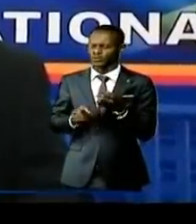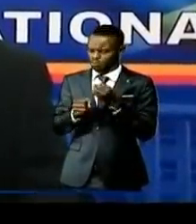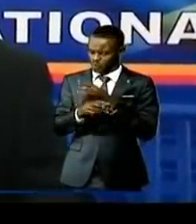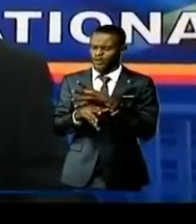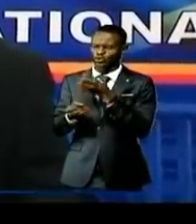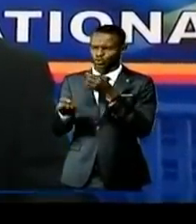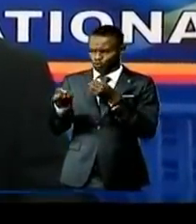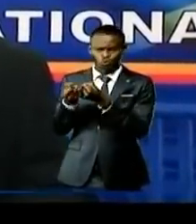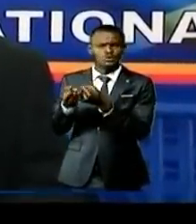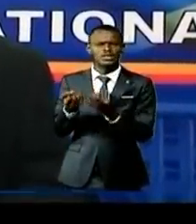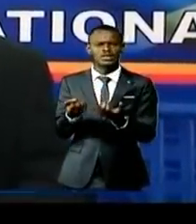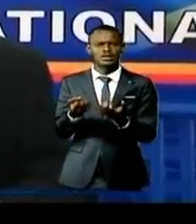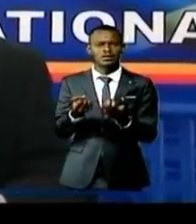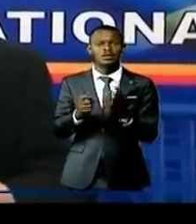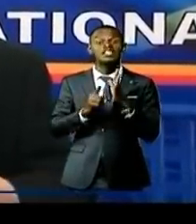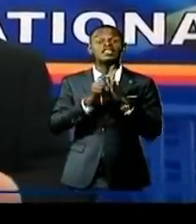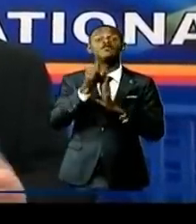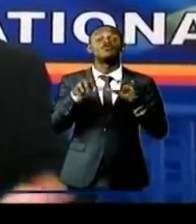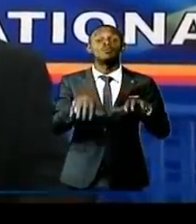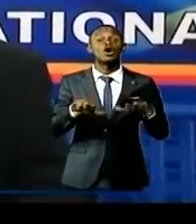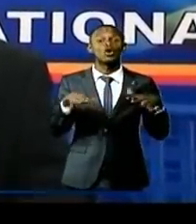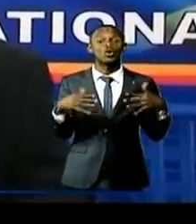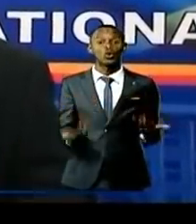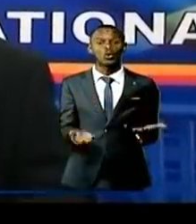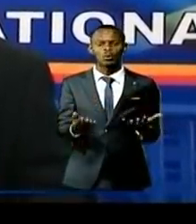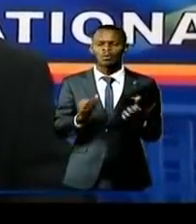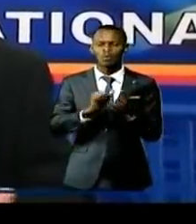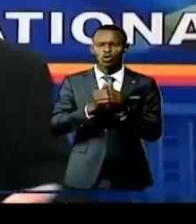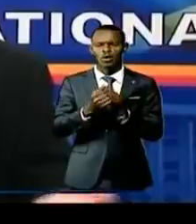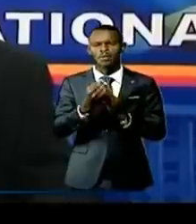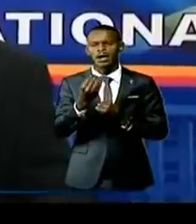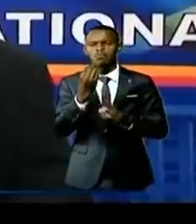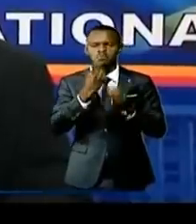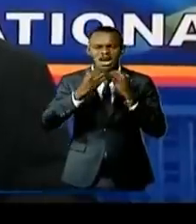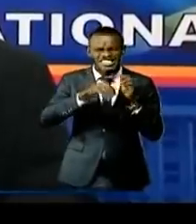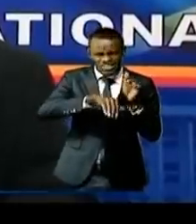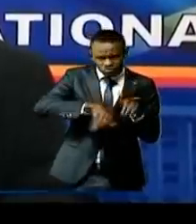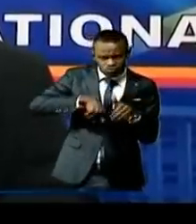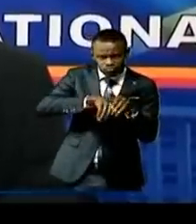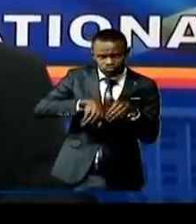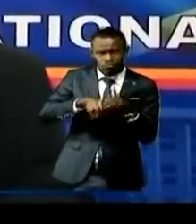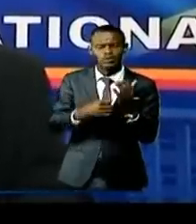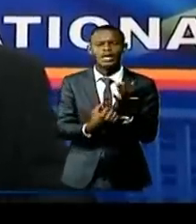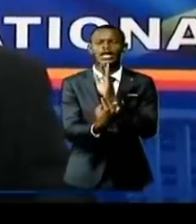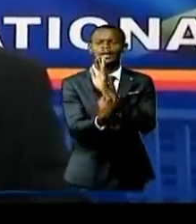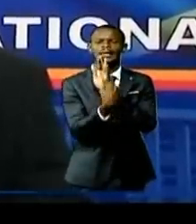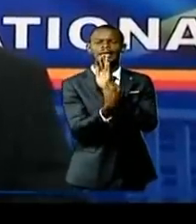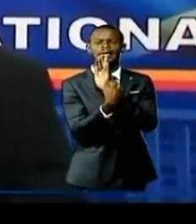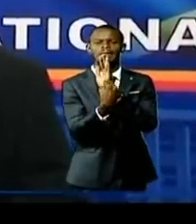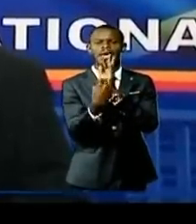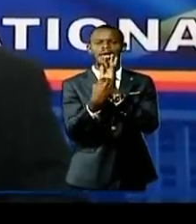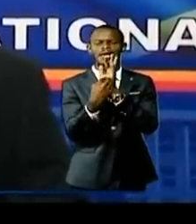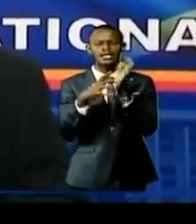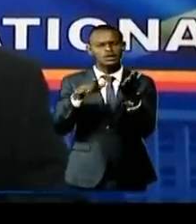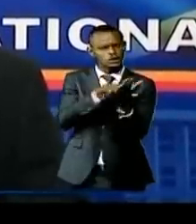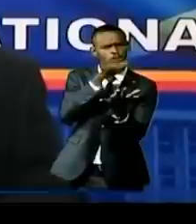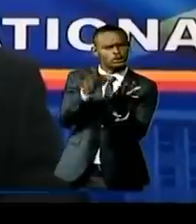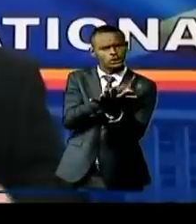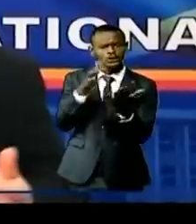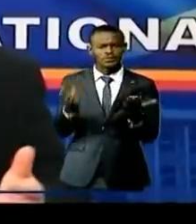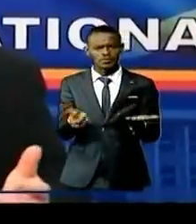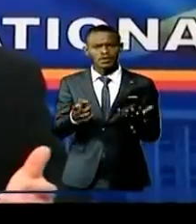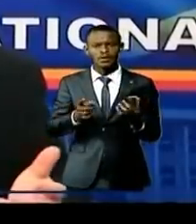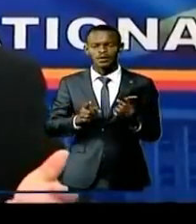de l'agriculture, on parle de la numérique et aussi pour faire avancer l'égalité des genres. Et